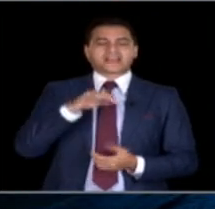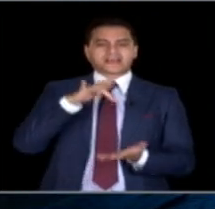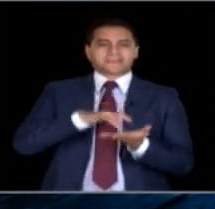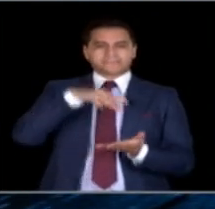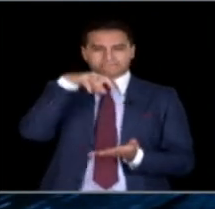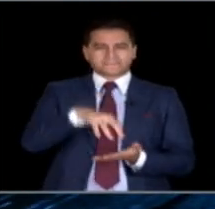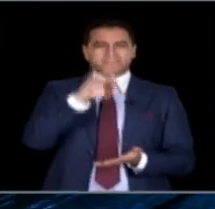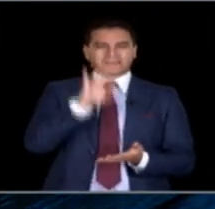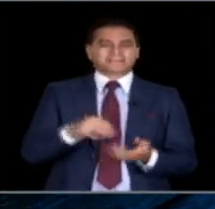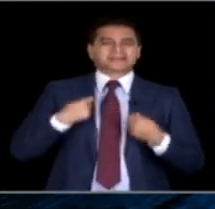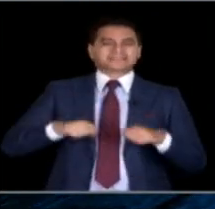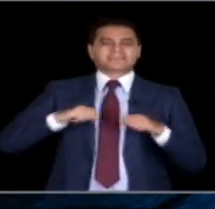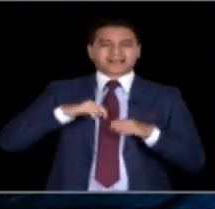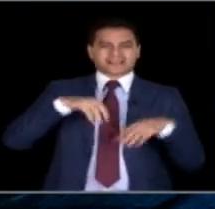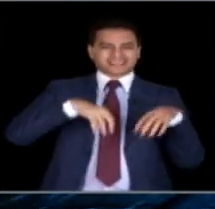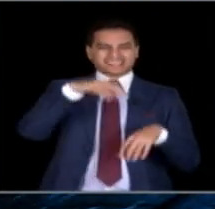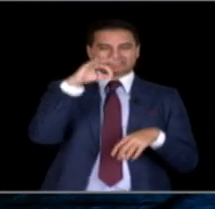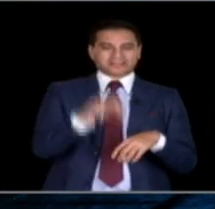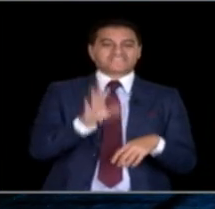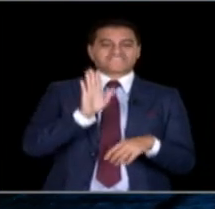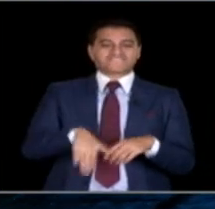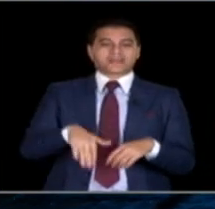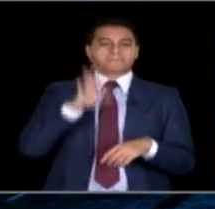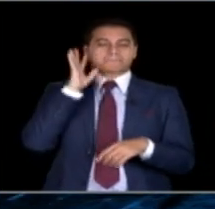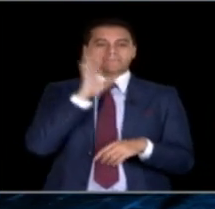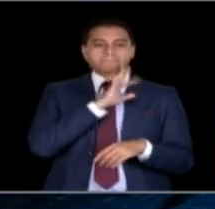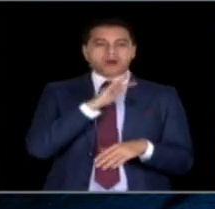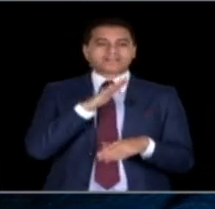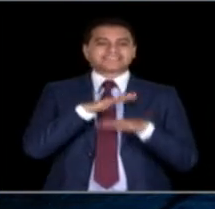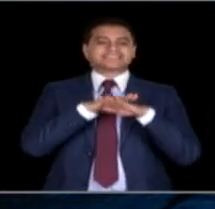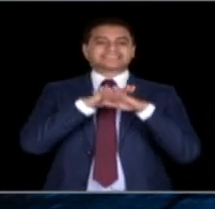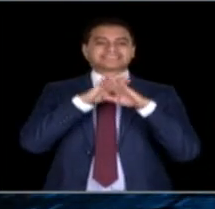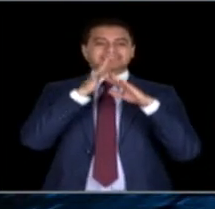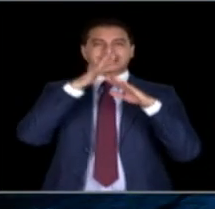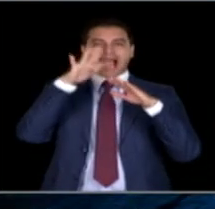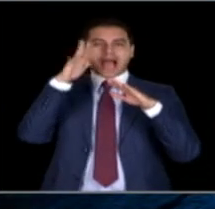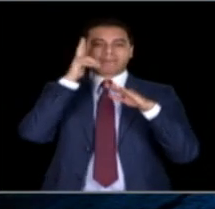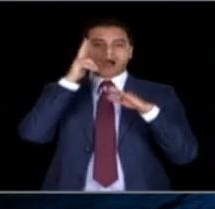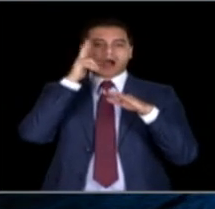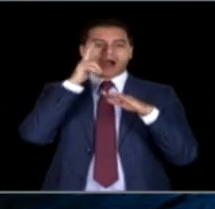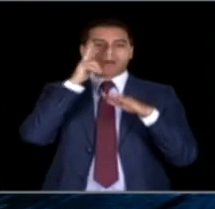في أي مدينة إسبانية تقع ناطحة السحاب أغبار؟